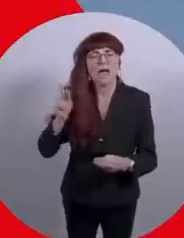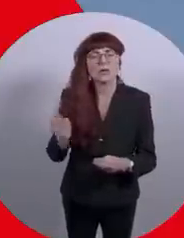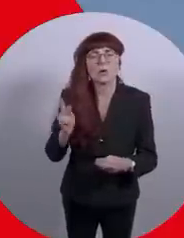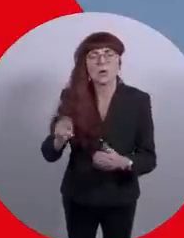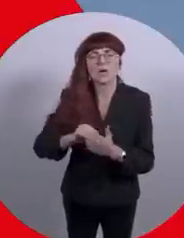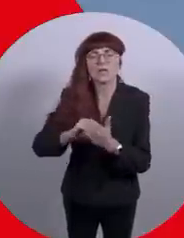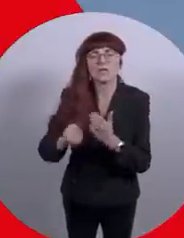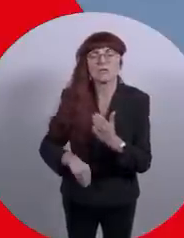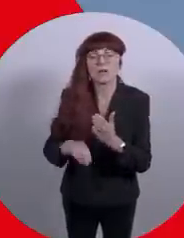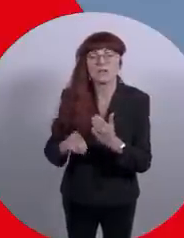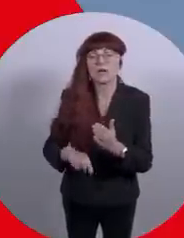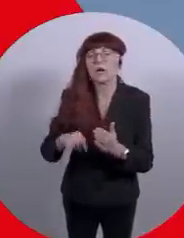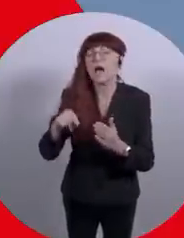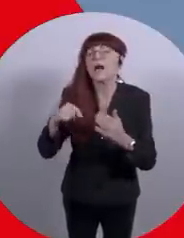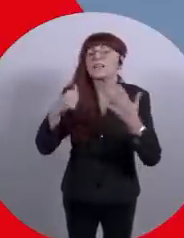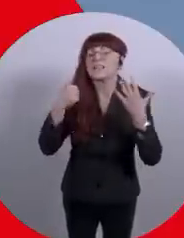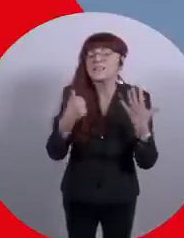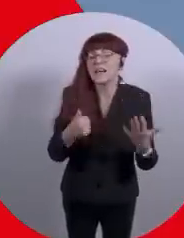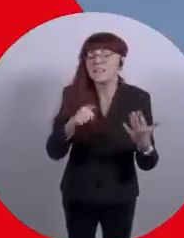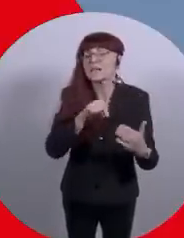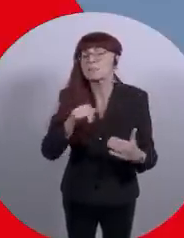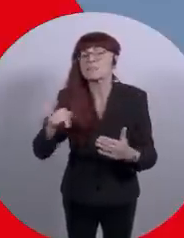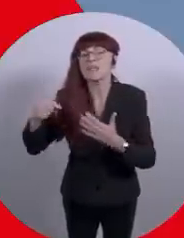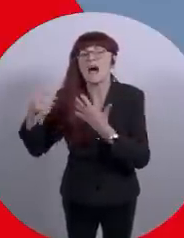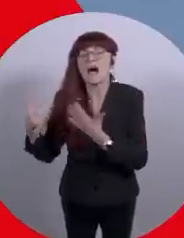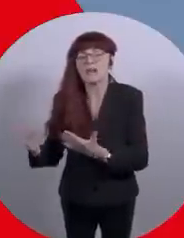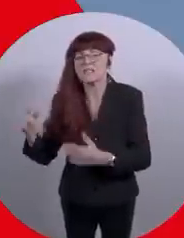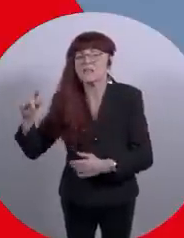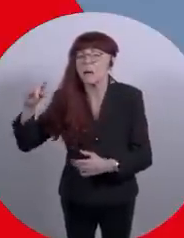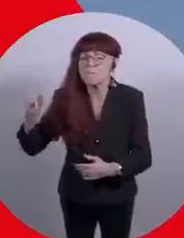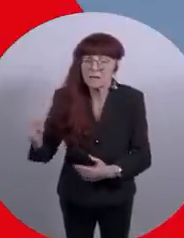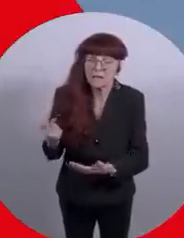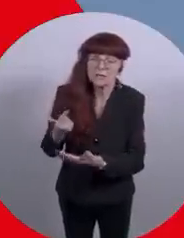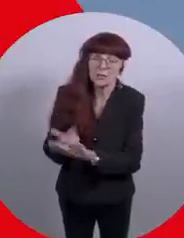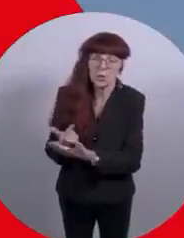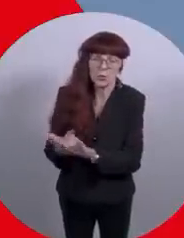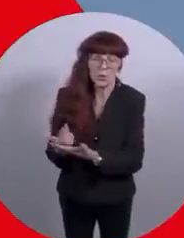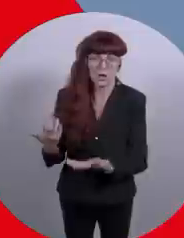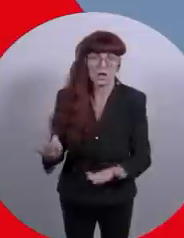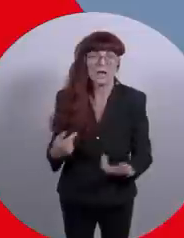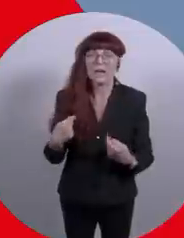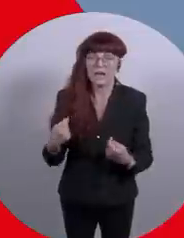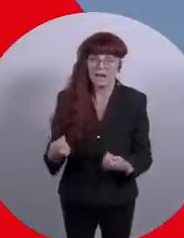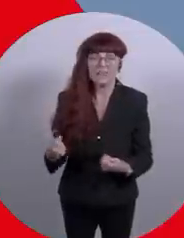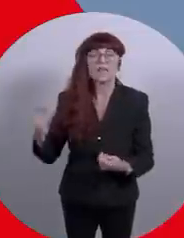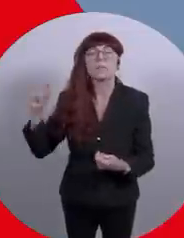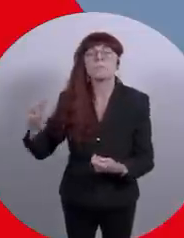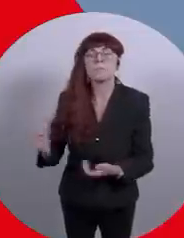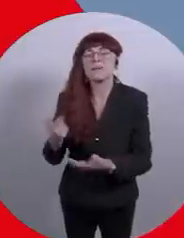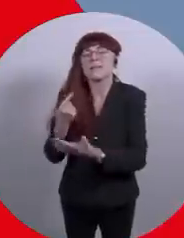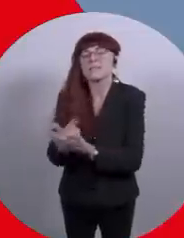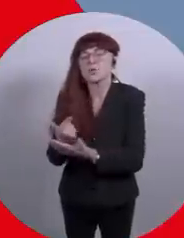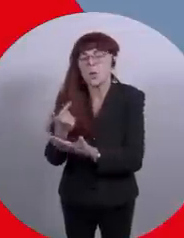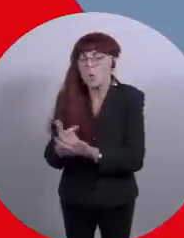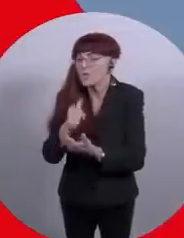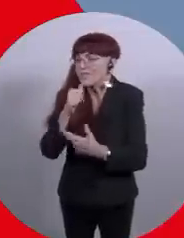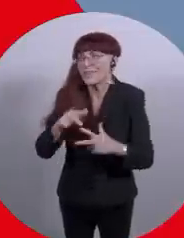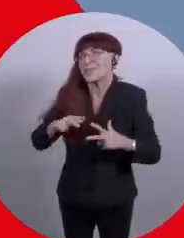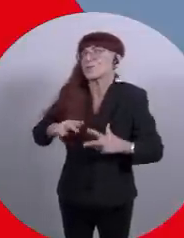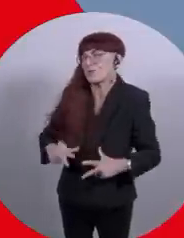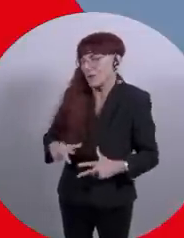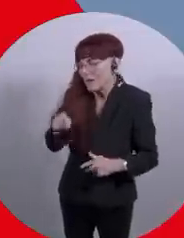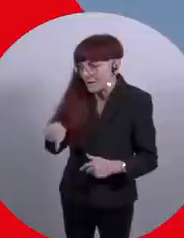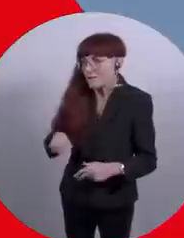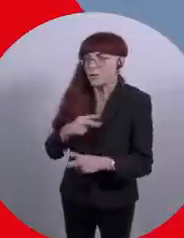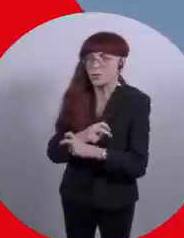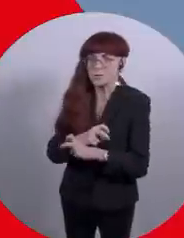60 bis 80 Mindestlöhne und natürlich gibt es Mindestlöhne in Österreich die taugen uns nicht sind wir zufrieden nein wir